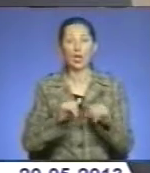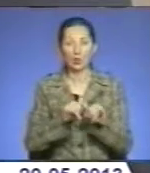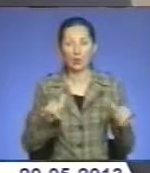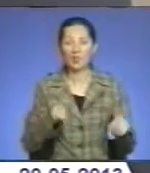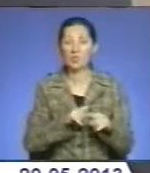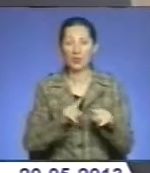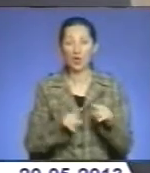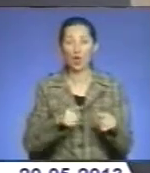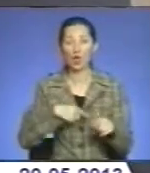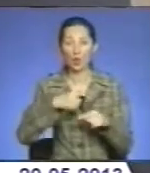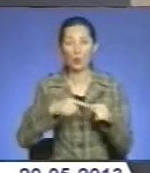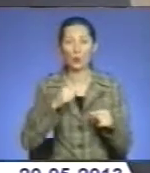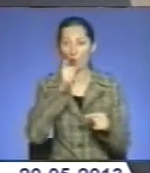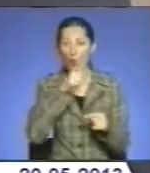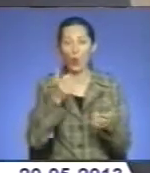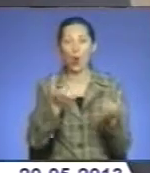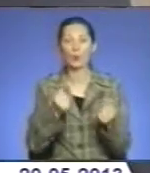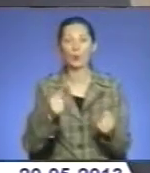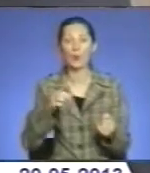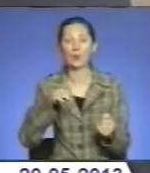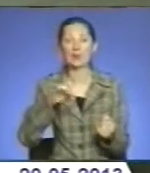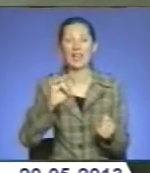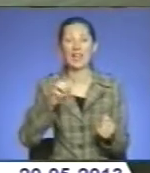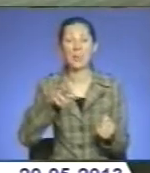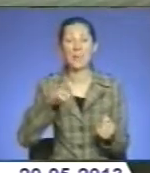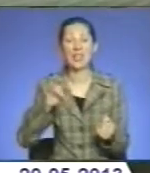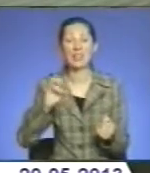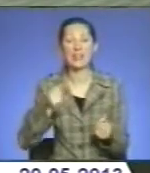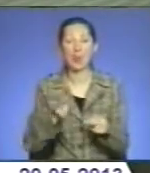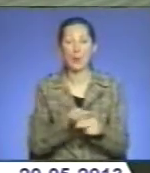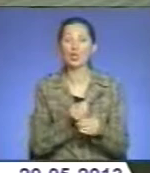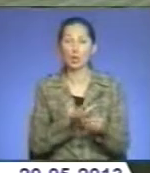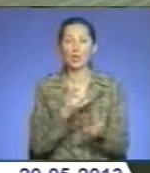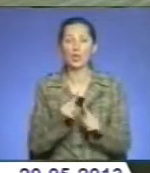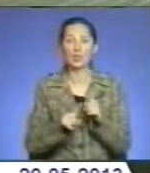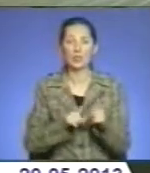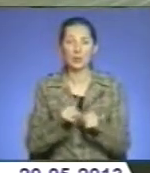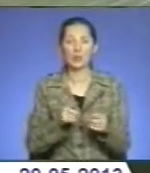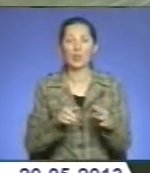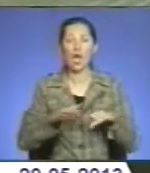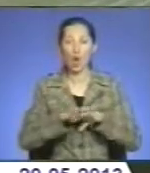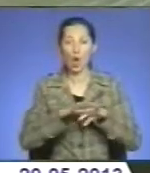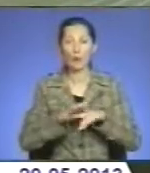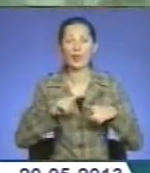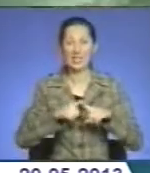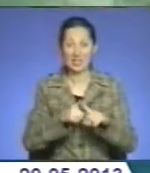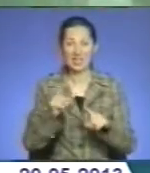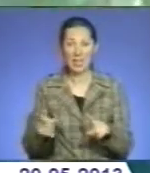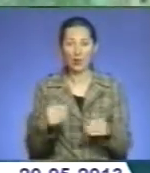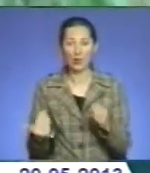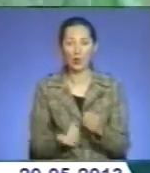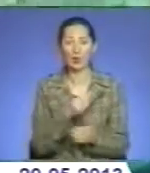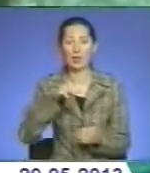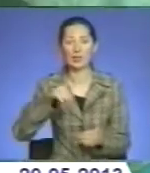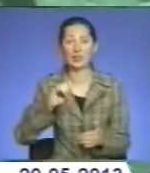ми отримаємо термінал без дорогих інфраструктурних змін. За розрахунками інженерів, новий термінал вже за кілька років зможе